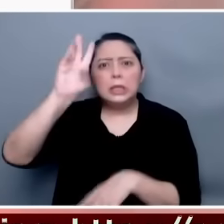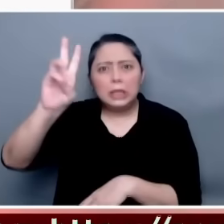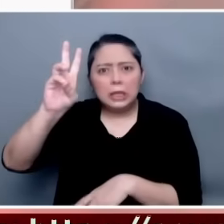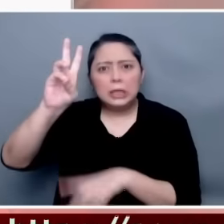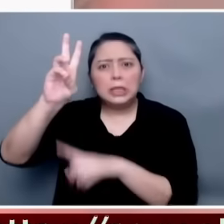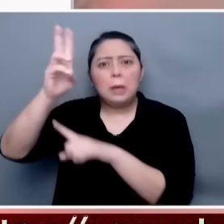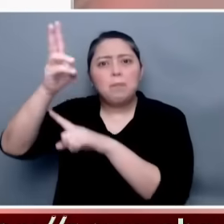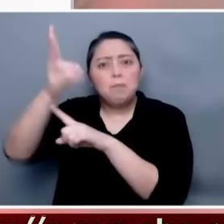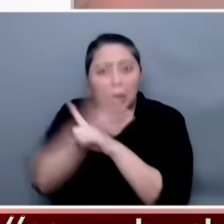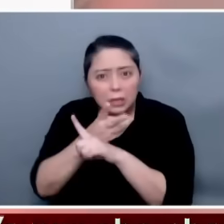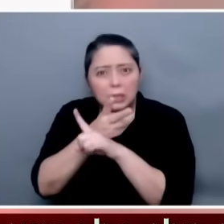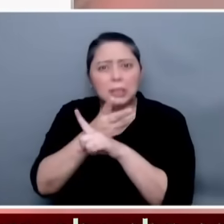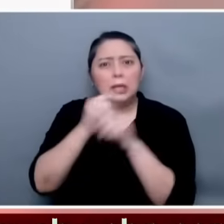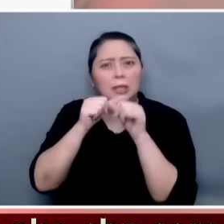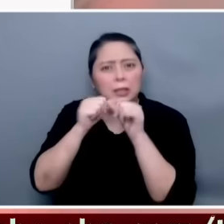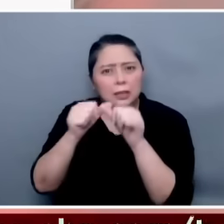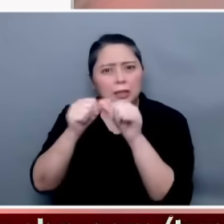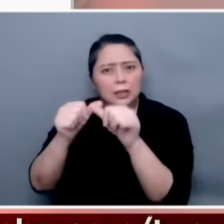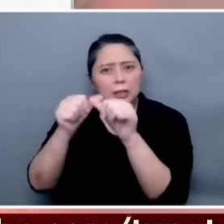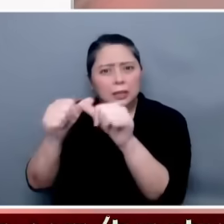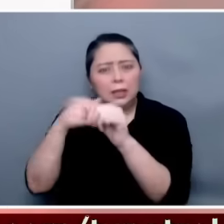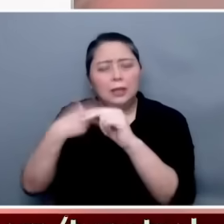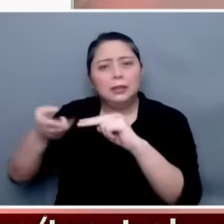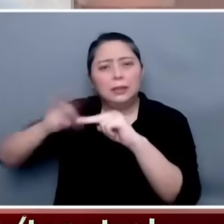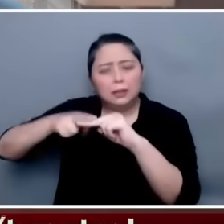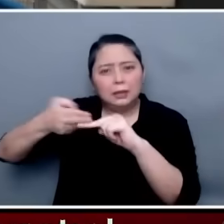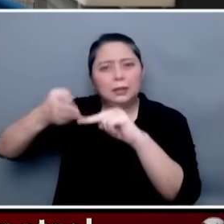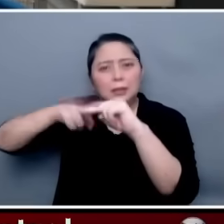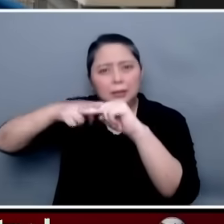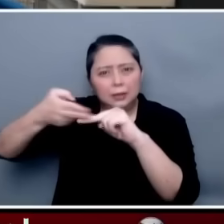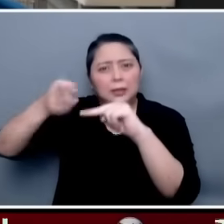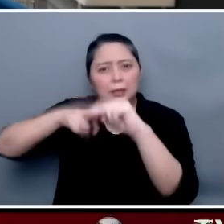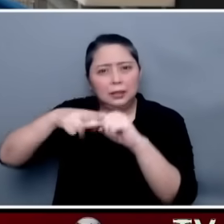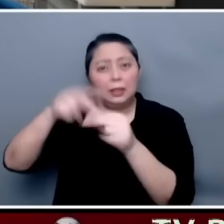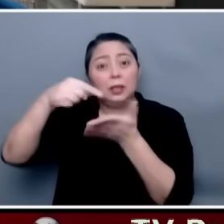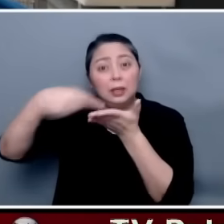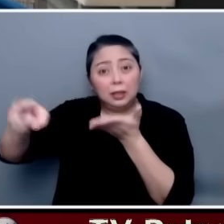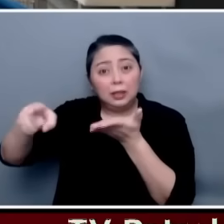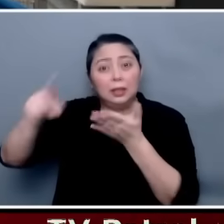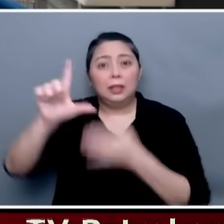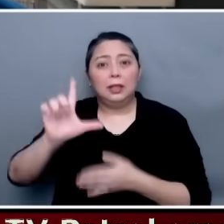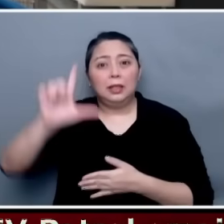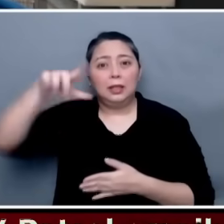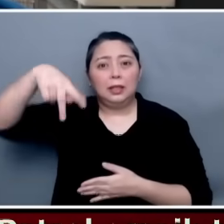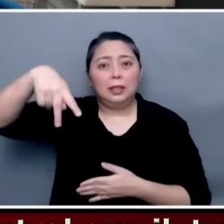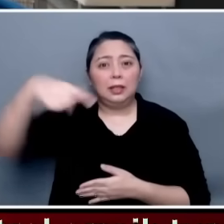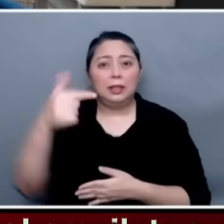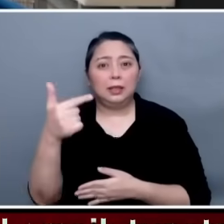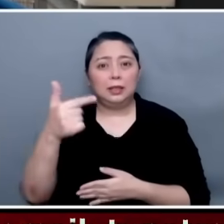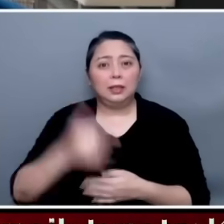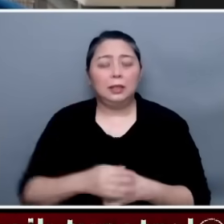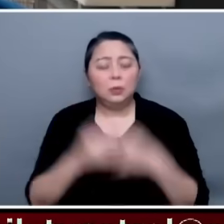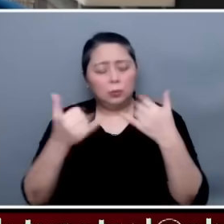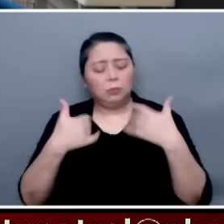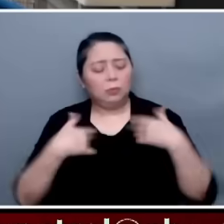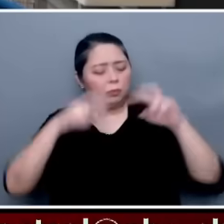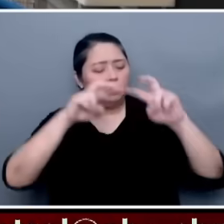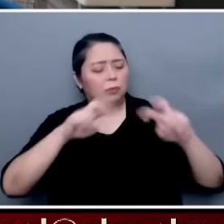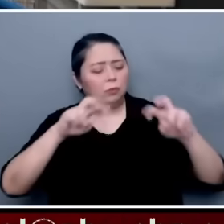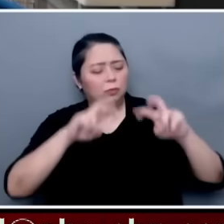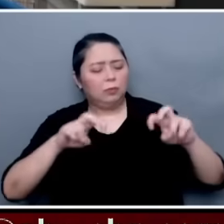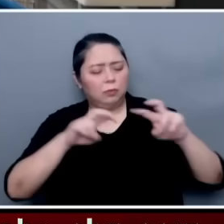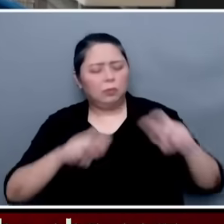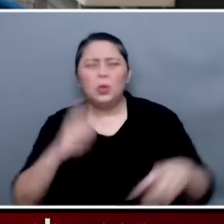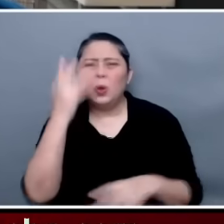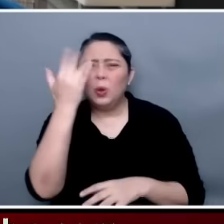sunod-sunod na buwang puro dagdag presyo sa LPG. Kung kailangan natin i-analyze bakit tumaas sa international